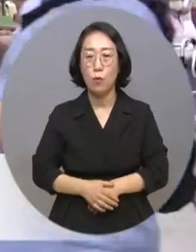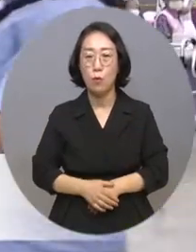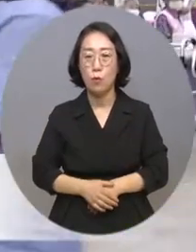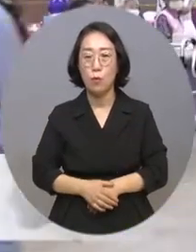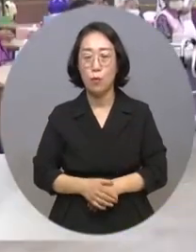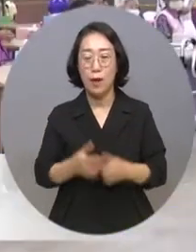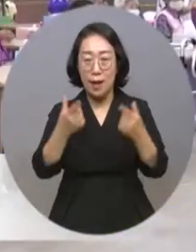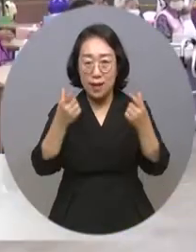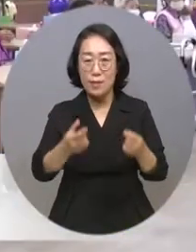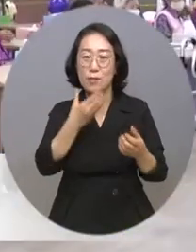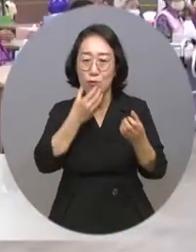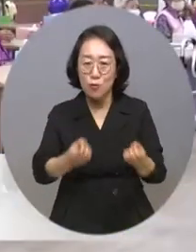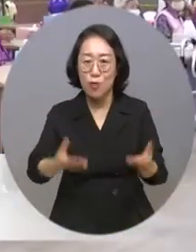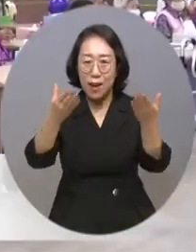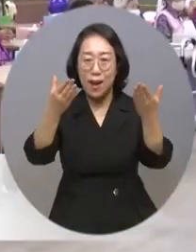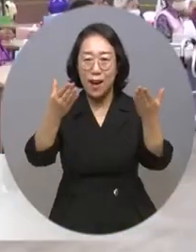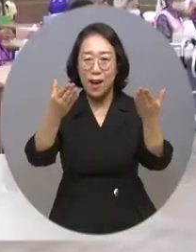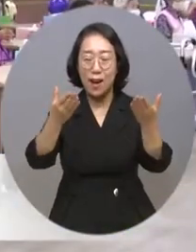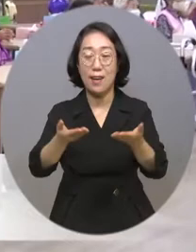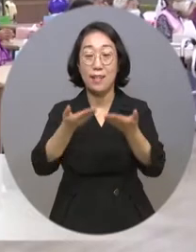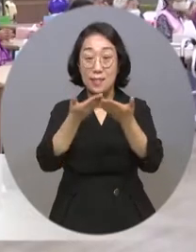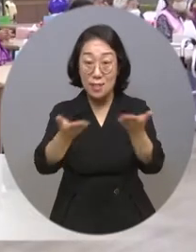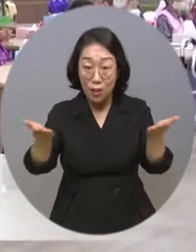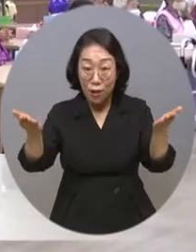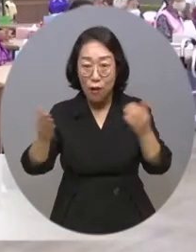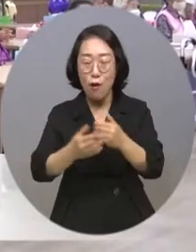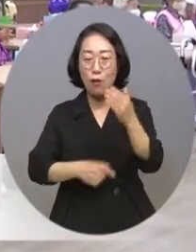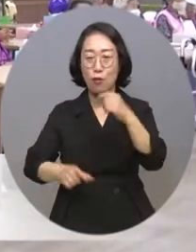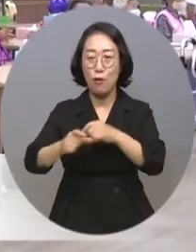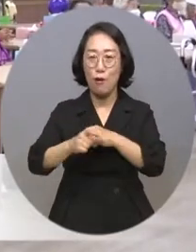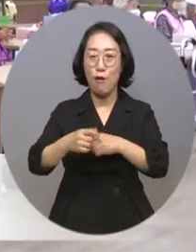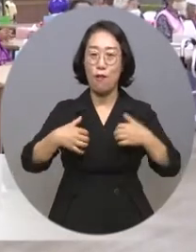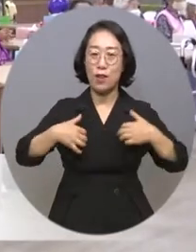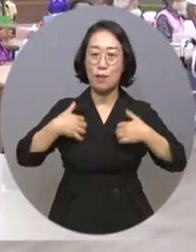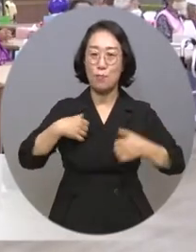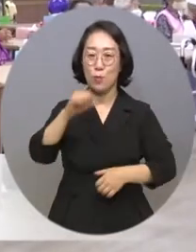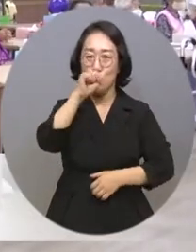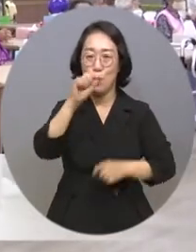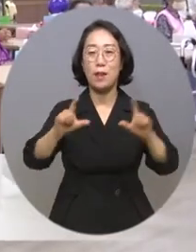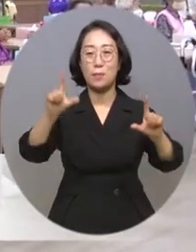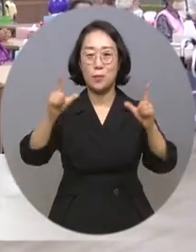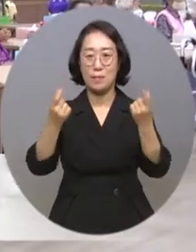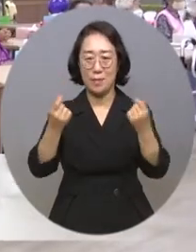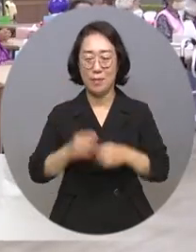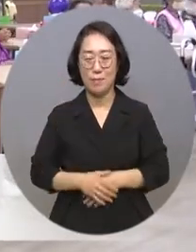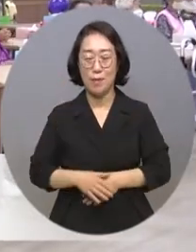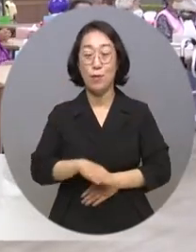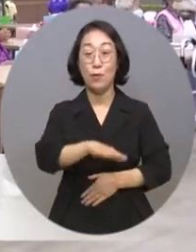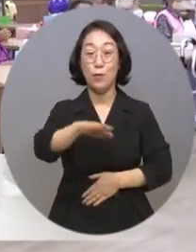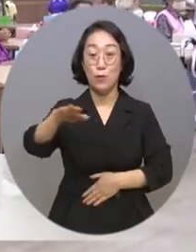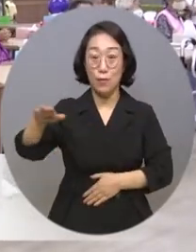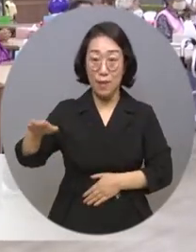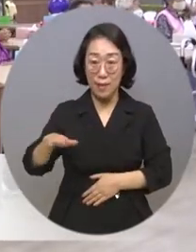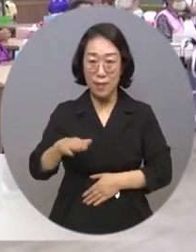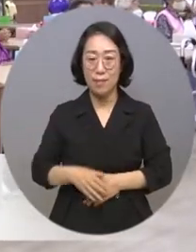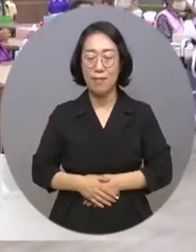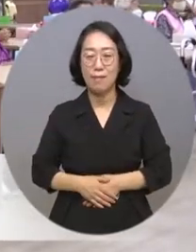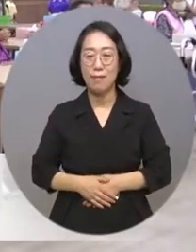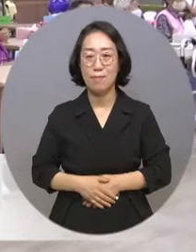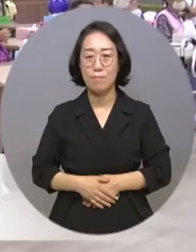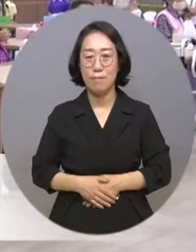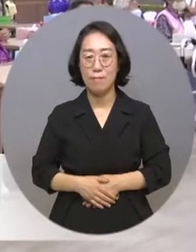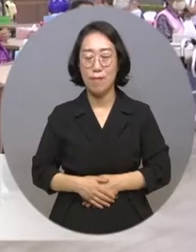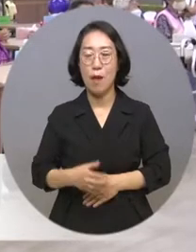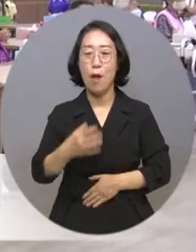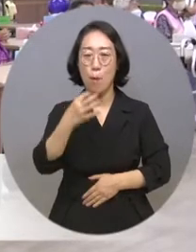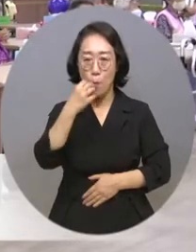공동체에서 축하해드릴 때 어르신들이 더 흐뭇해하시고 더 좋아하시는 것 같아요. 저는 저희들은 그런 점에서